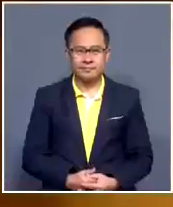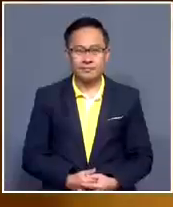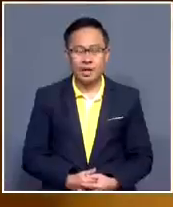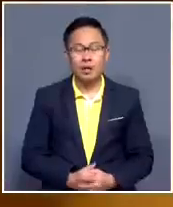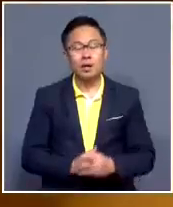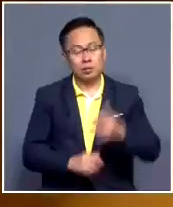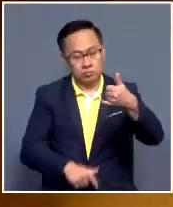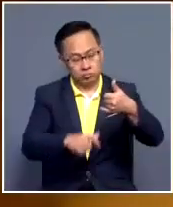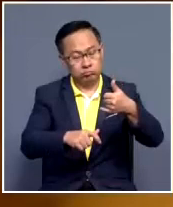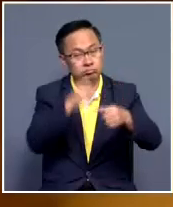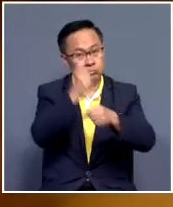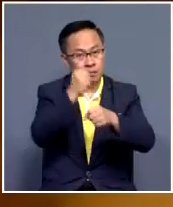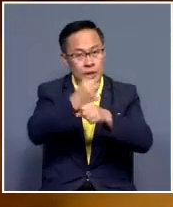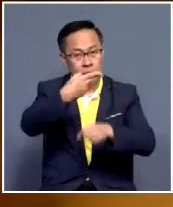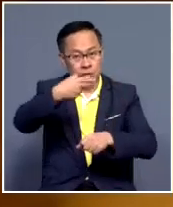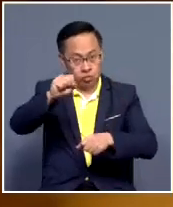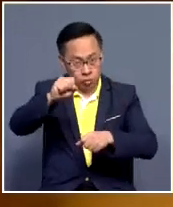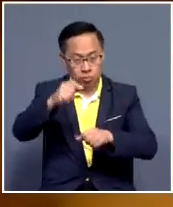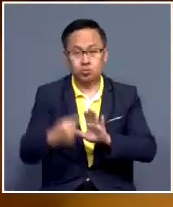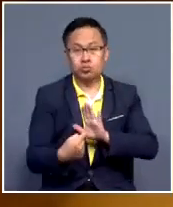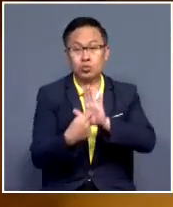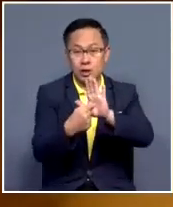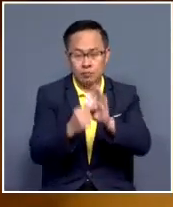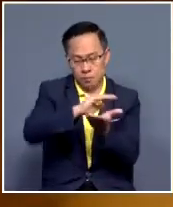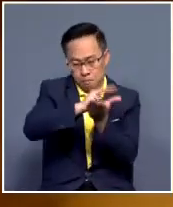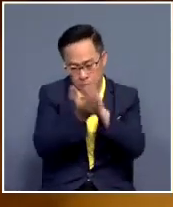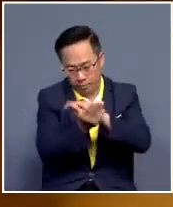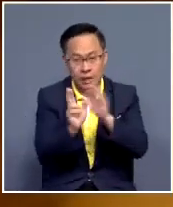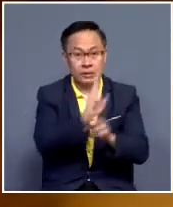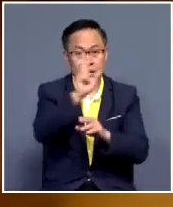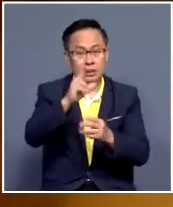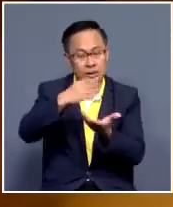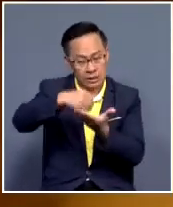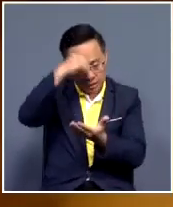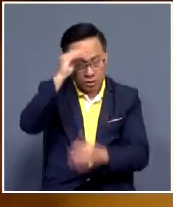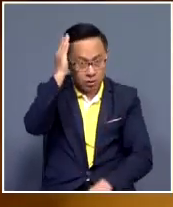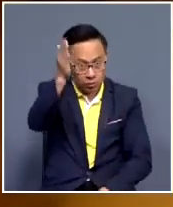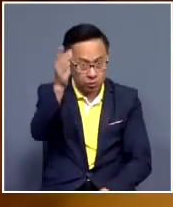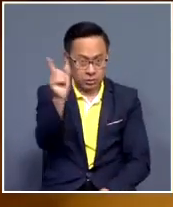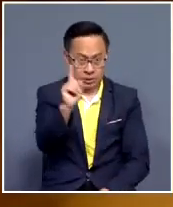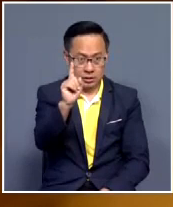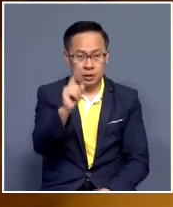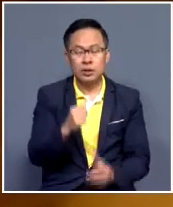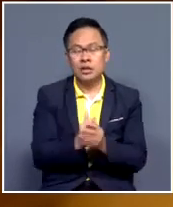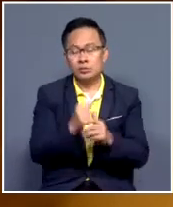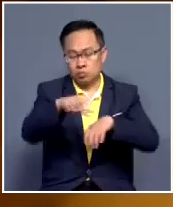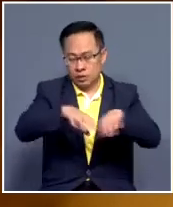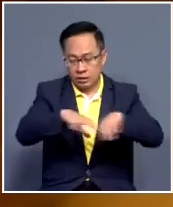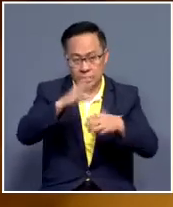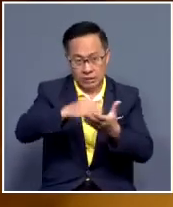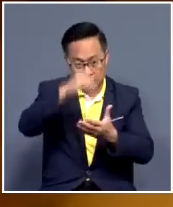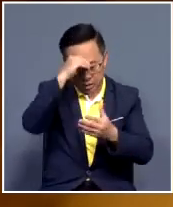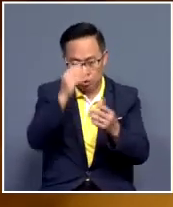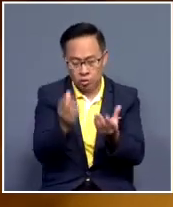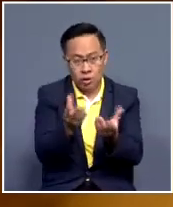การสร้างต้นแบบหลักสูตรการเรียนการสอนเพื่อที่จะนำมาประยุกต์ใช้และพัฒนาหลักสูตรการเรียนการสอนในอนาคตซึ่งมาจากการจัดการเรียนการสอน